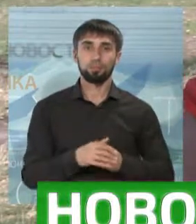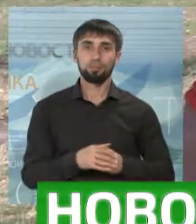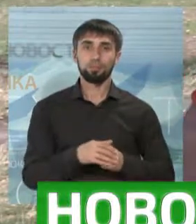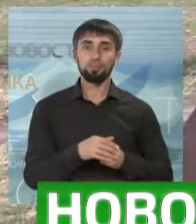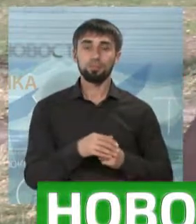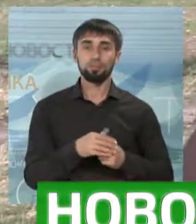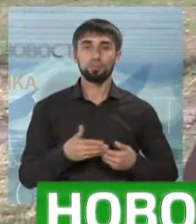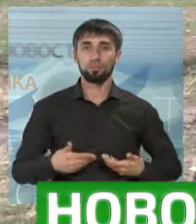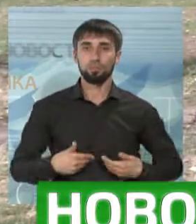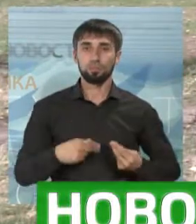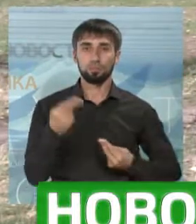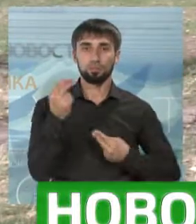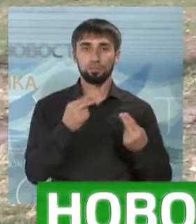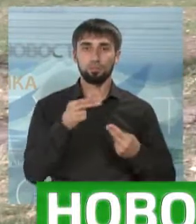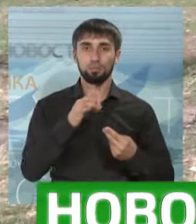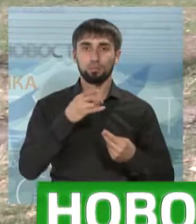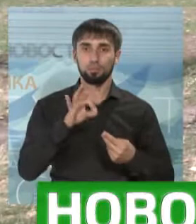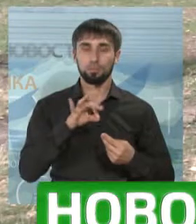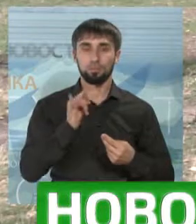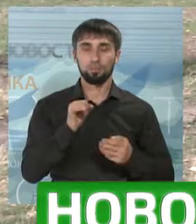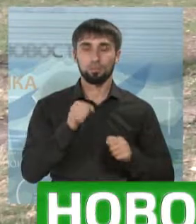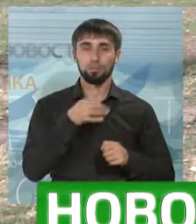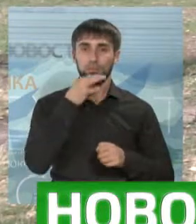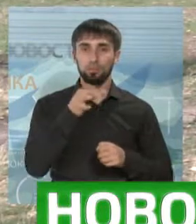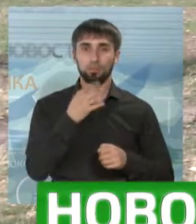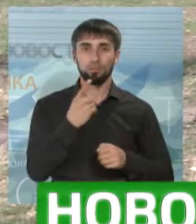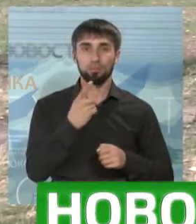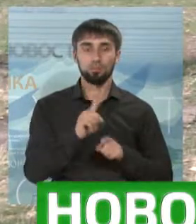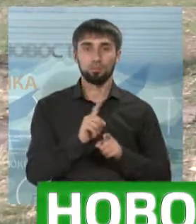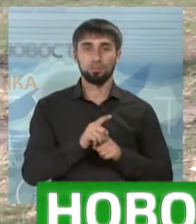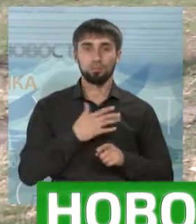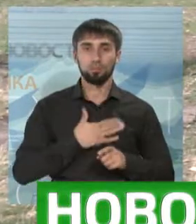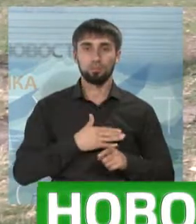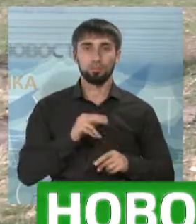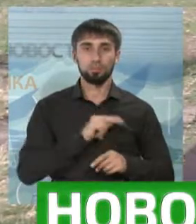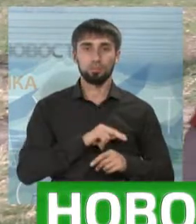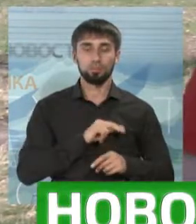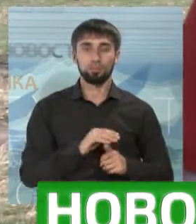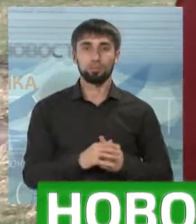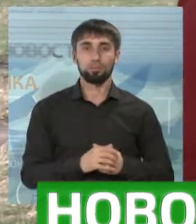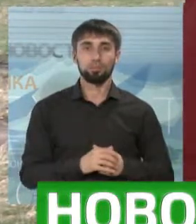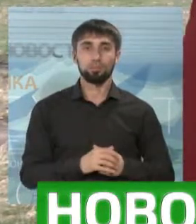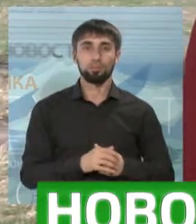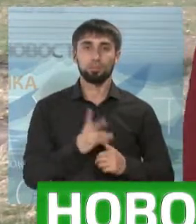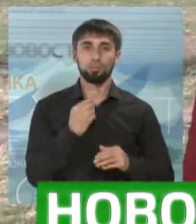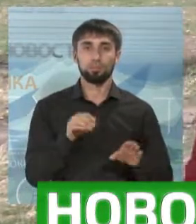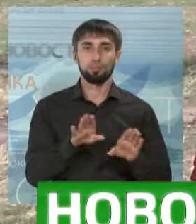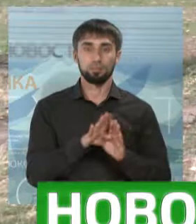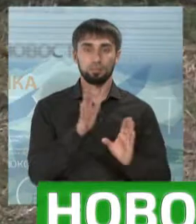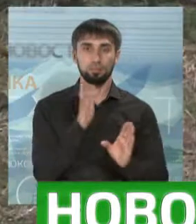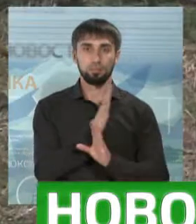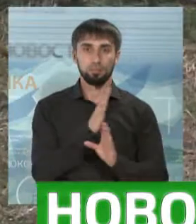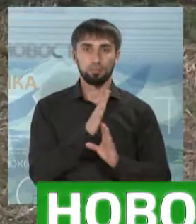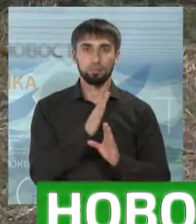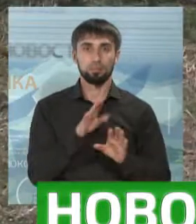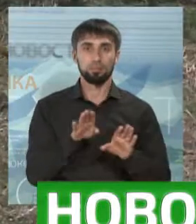живописно, могу точно сказать. Вот. И, наверное, одно удовольствие работать... Ну, на такой природе,